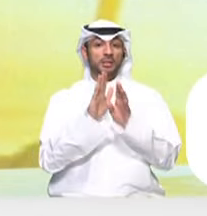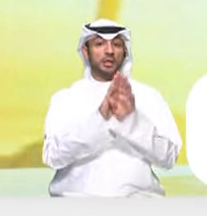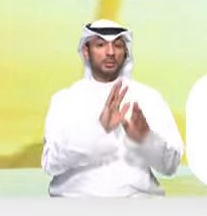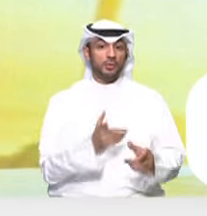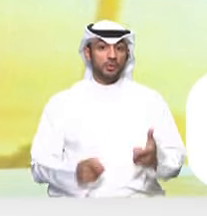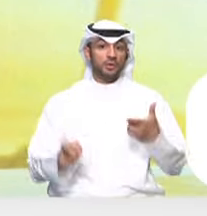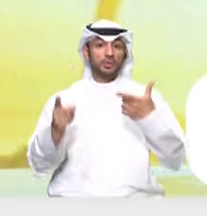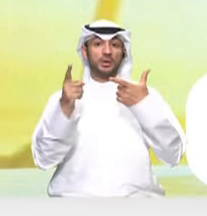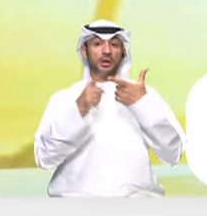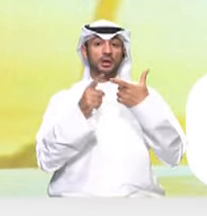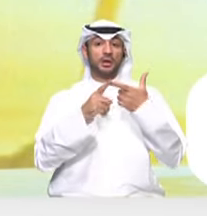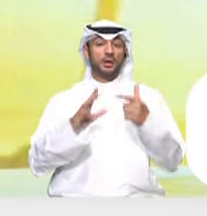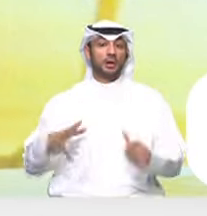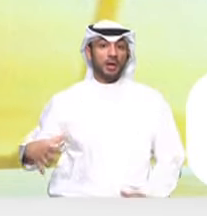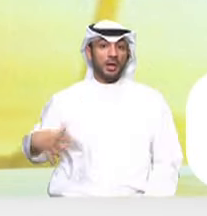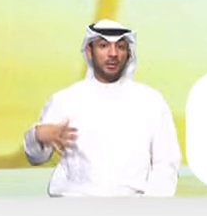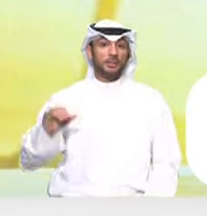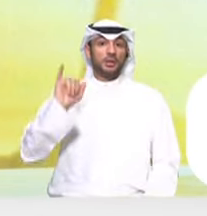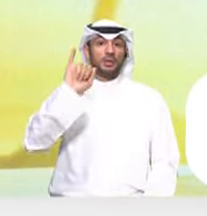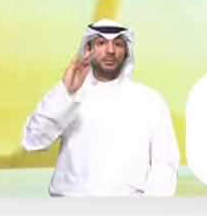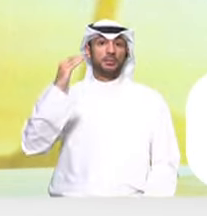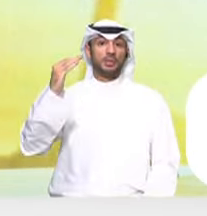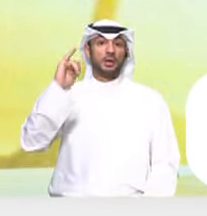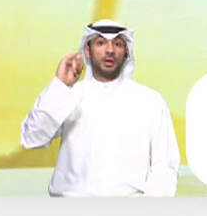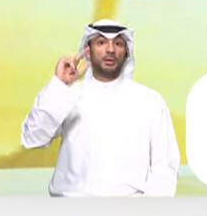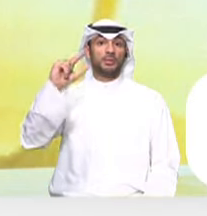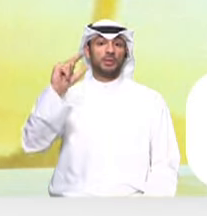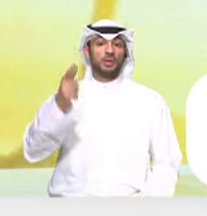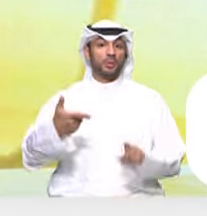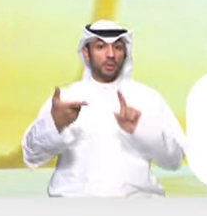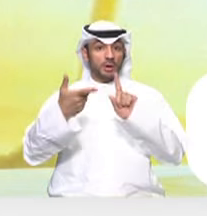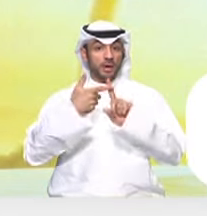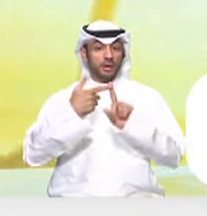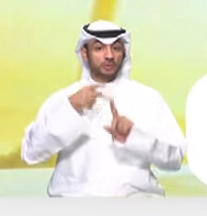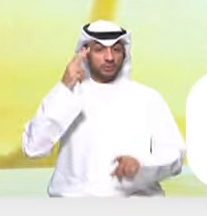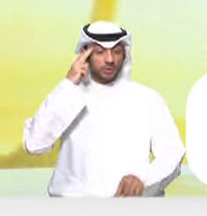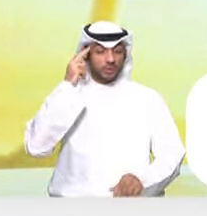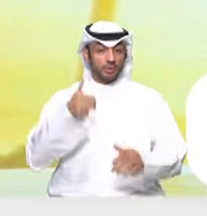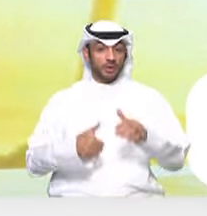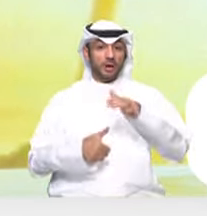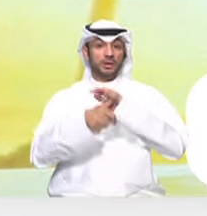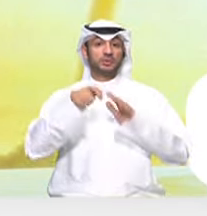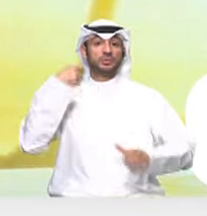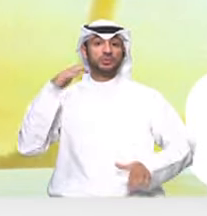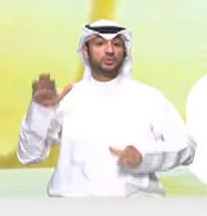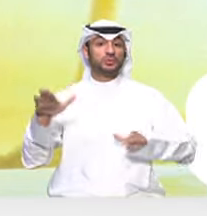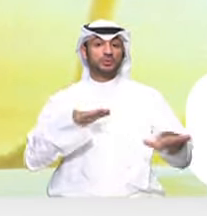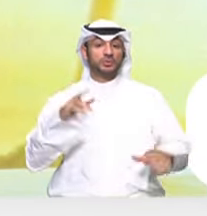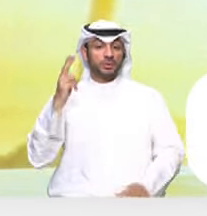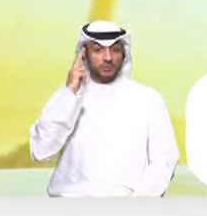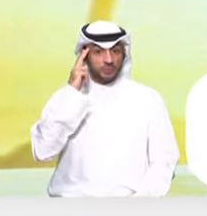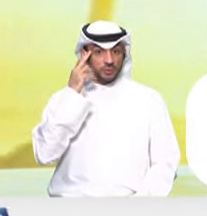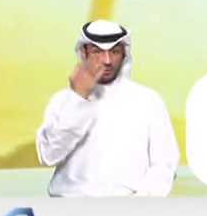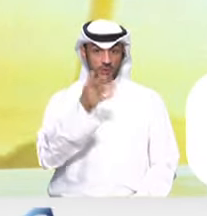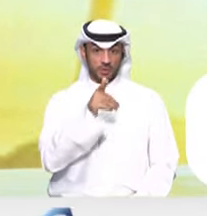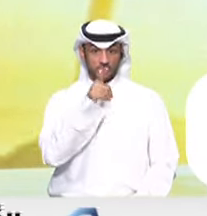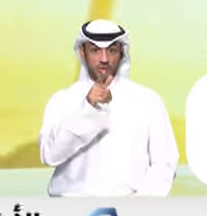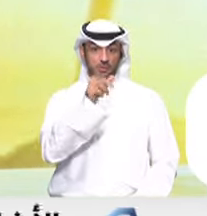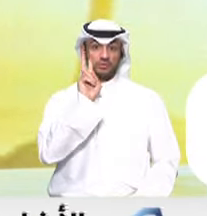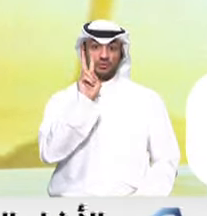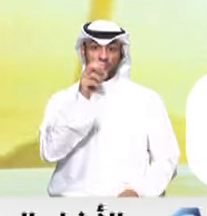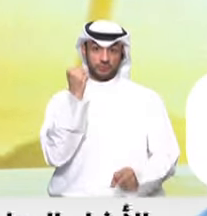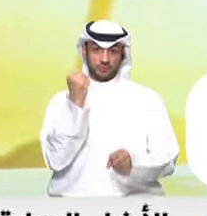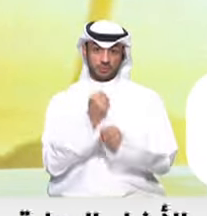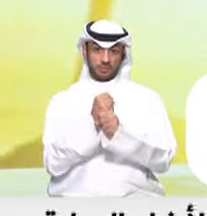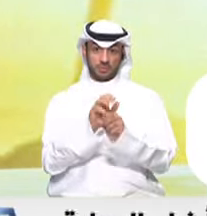الملكي الأمير محمد بن سلمان آل سعود ولي العهد رئيس مجلس الوزراء. ومضت قدما في